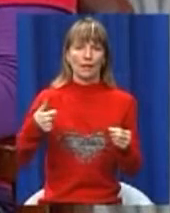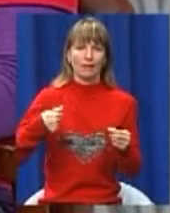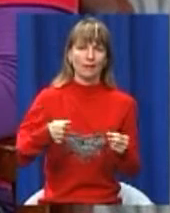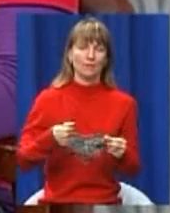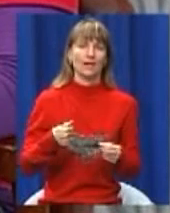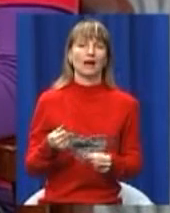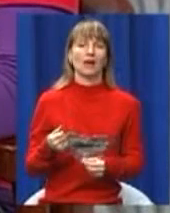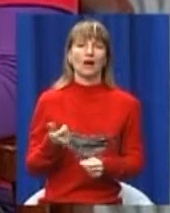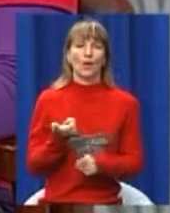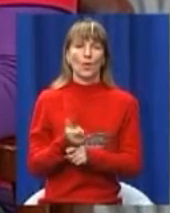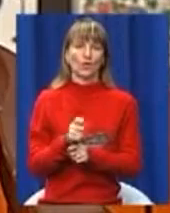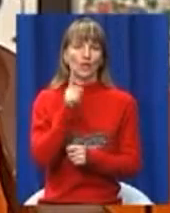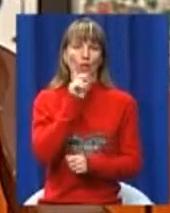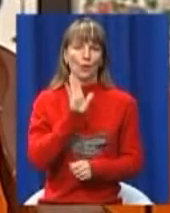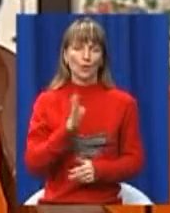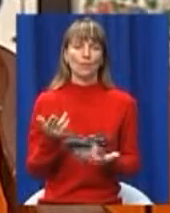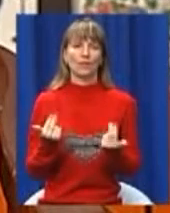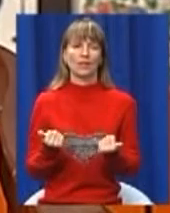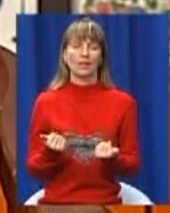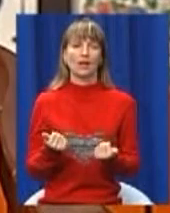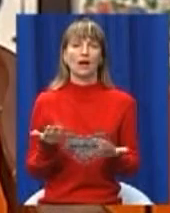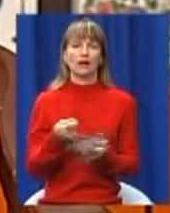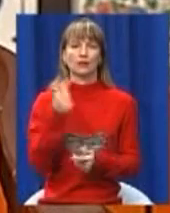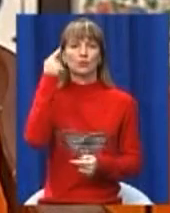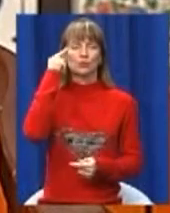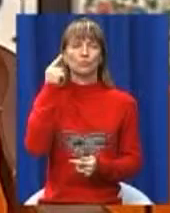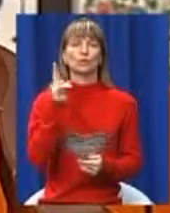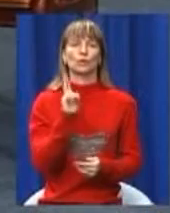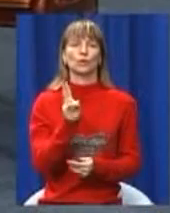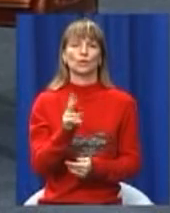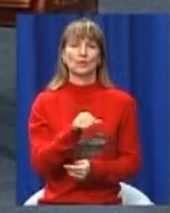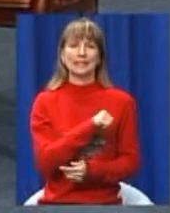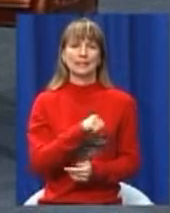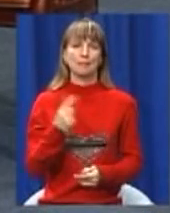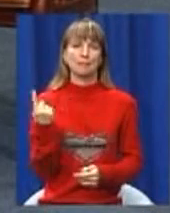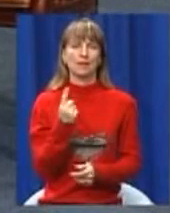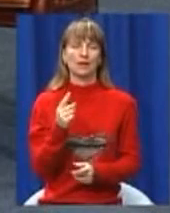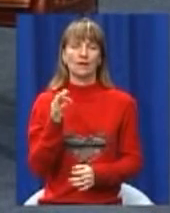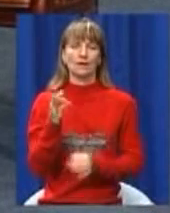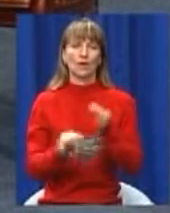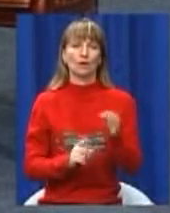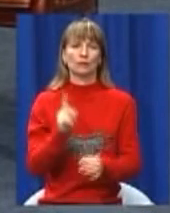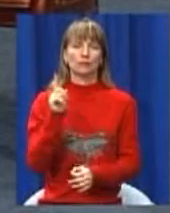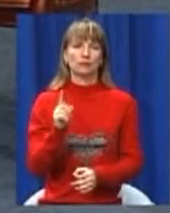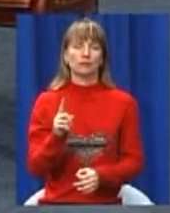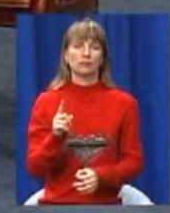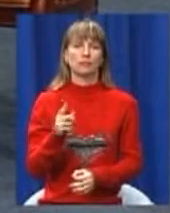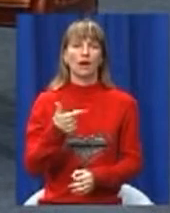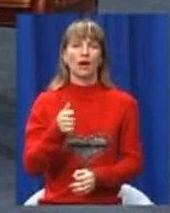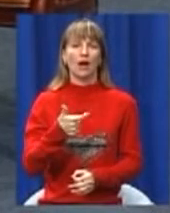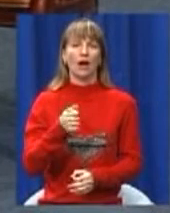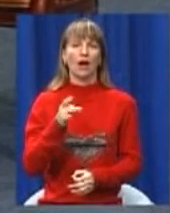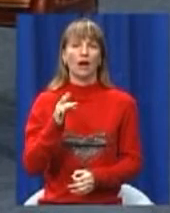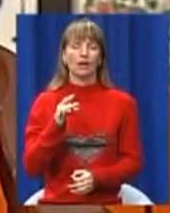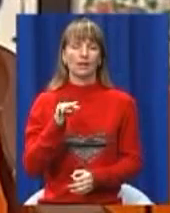так дуже некомфортно. Так. А як ти думаєш, а хто взагалі самий-самий-самий перший полетів в космос? Тварини.